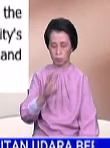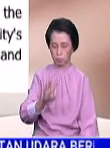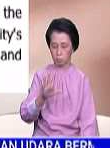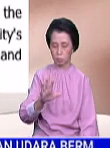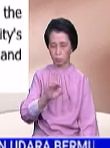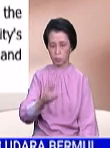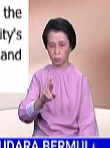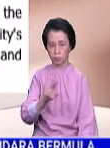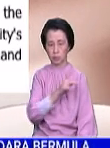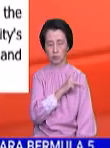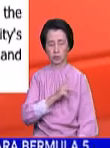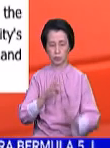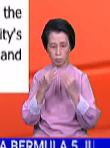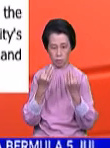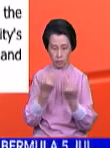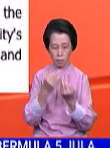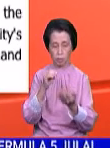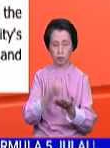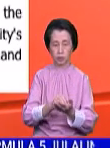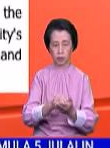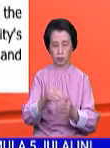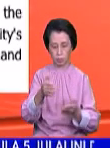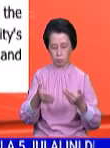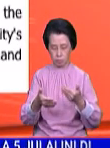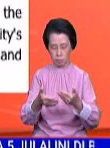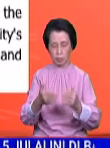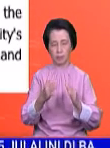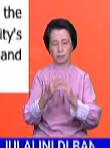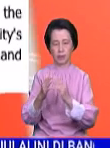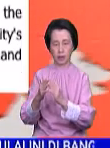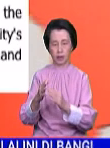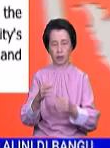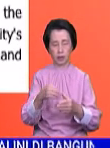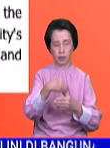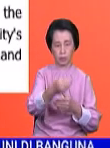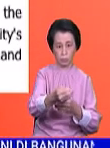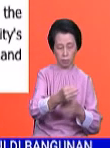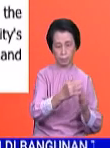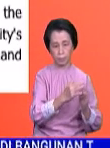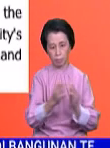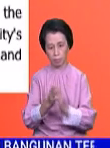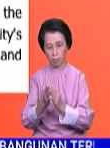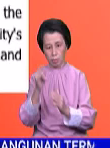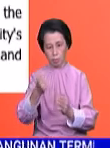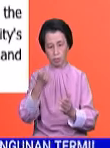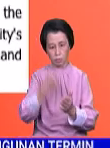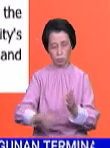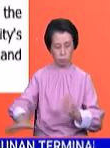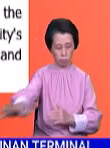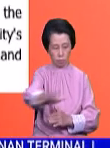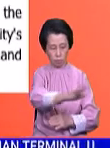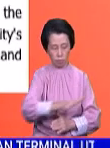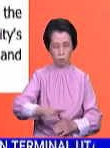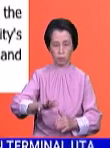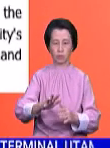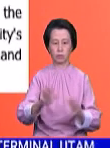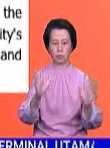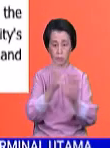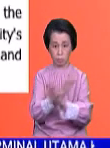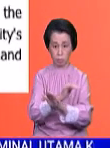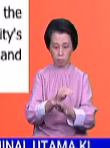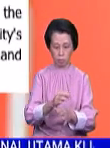45,000 ketua isi rumah di pinggir bandar dan luar bandar. Manakala 60 lokasi seluruh luar bandar Sarawak telah